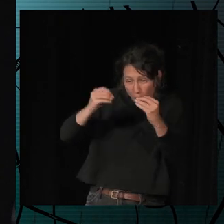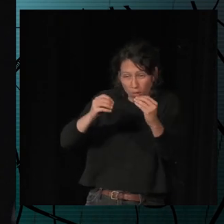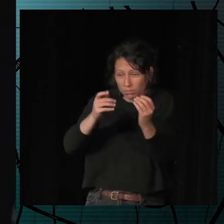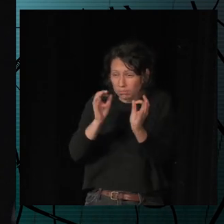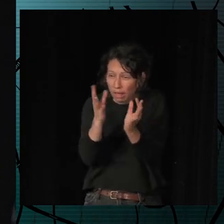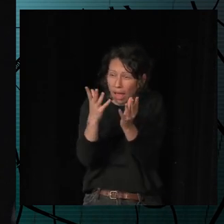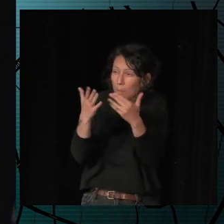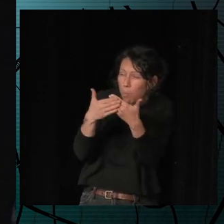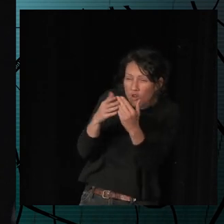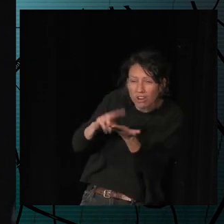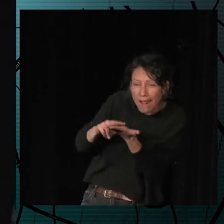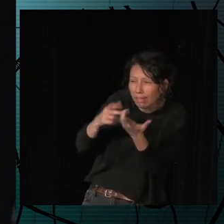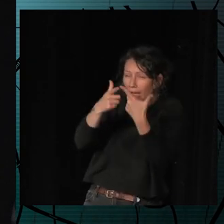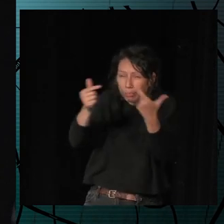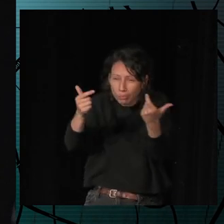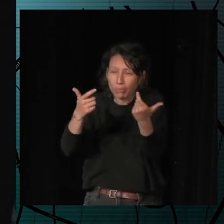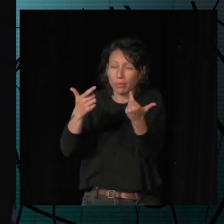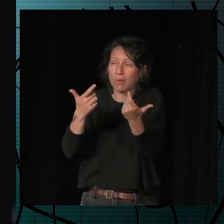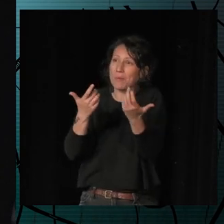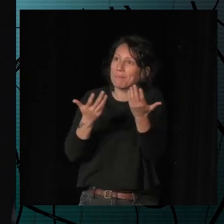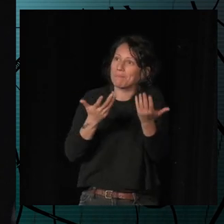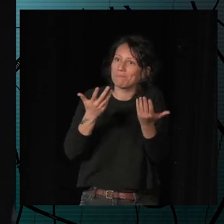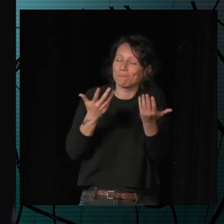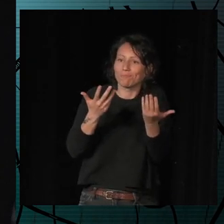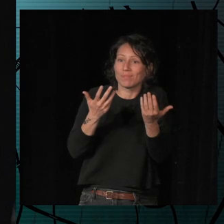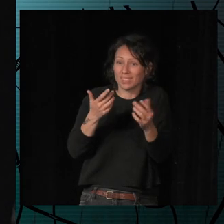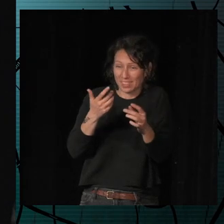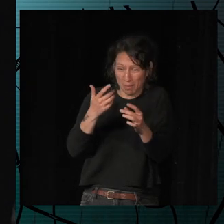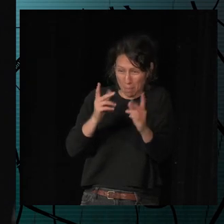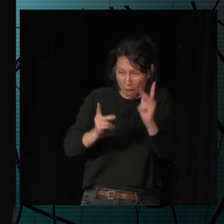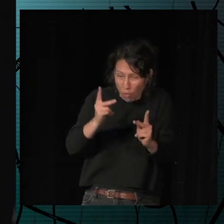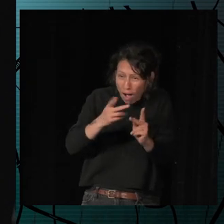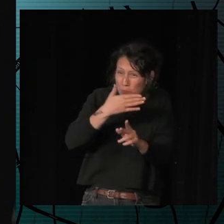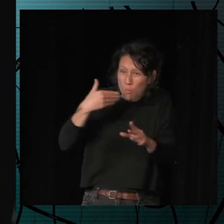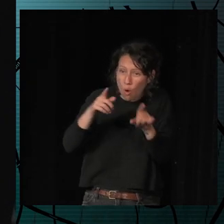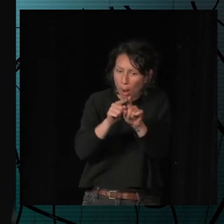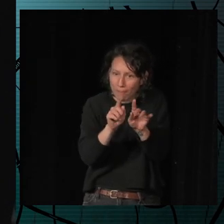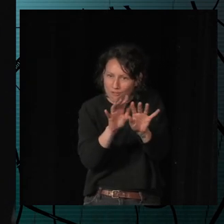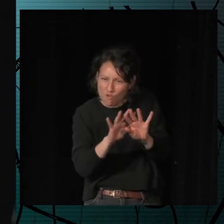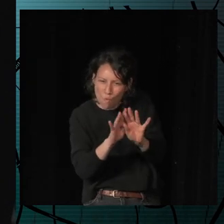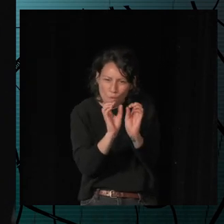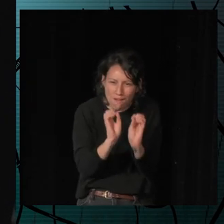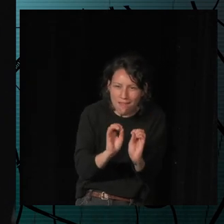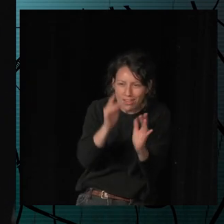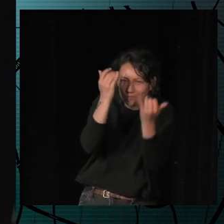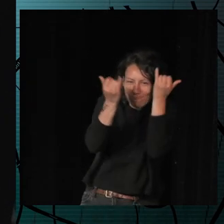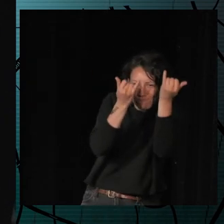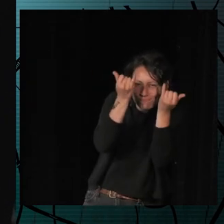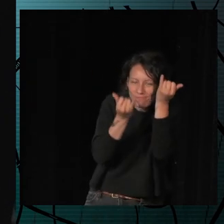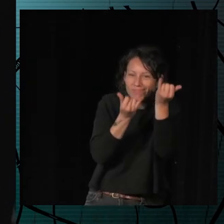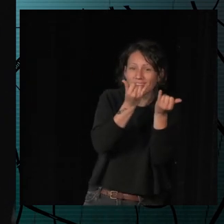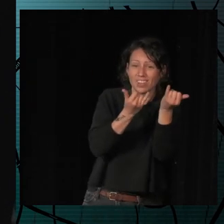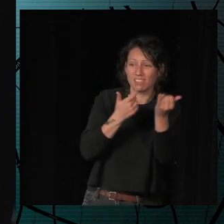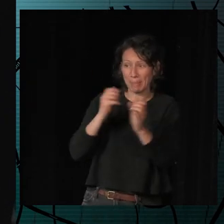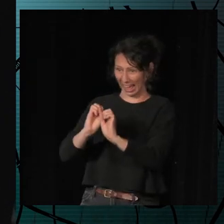si on si on essayie d'être suffisamment proche de Lovecraft clairement on ne peut pas on ne devrait pas montrer les choses ça peut pas fonctionner et euh il y a des